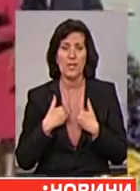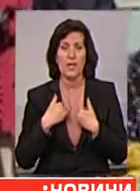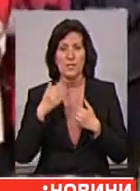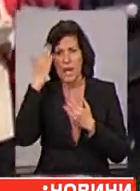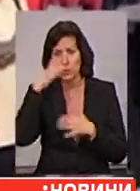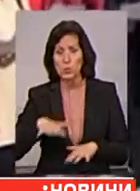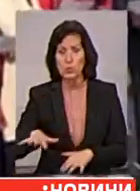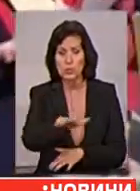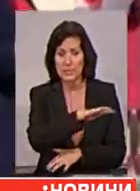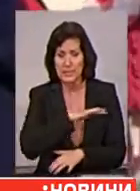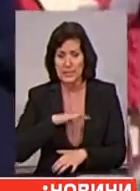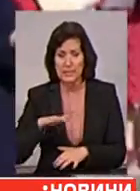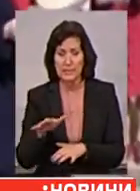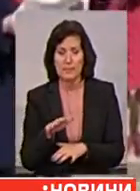чужині,